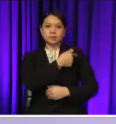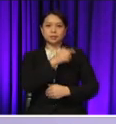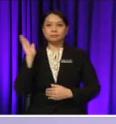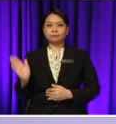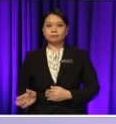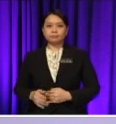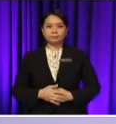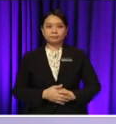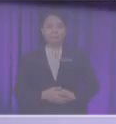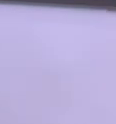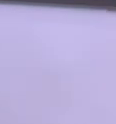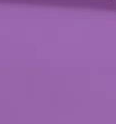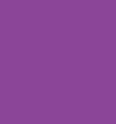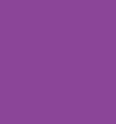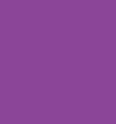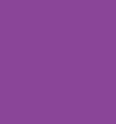ini